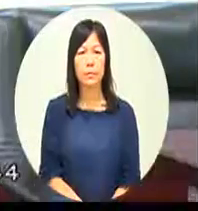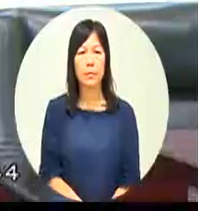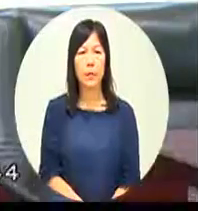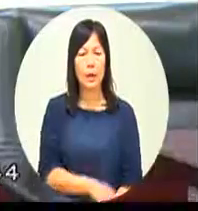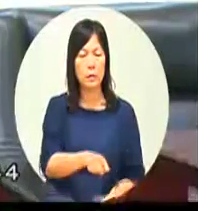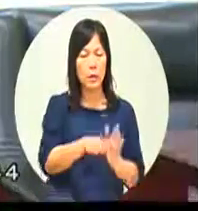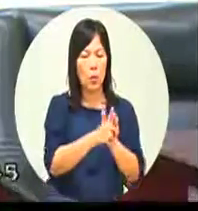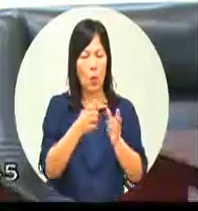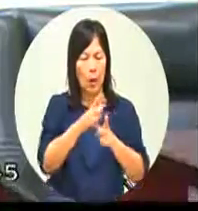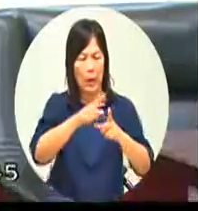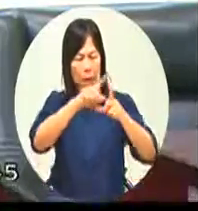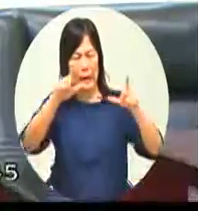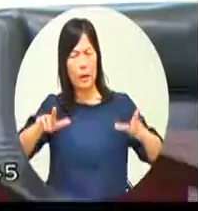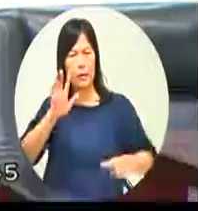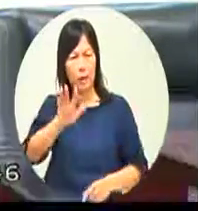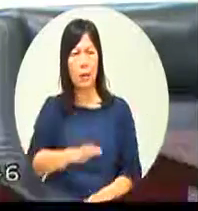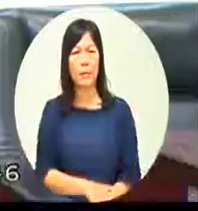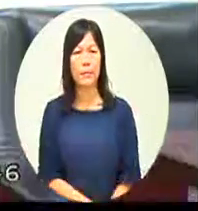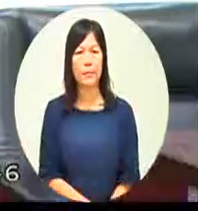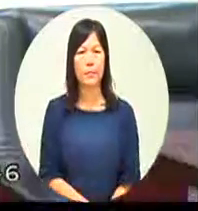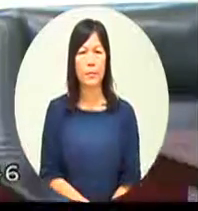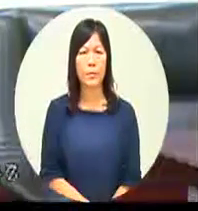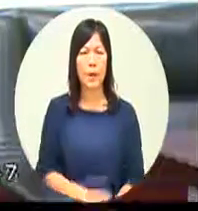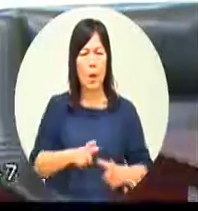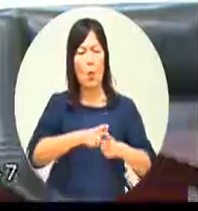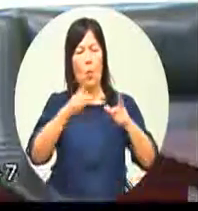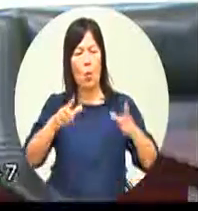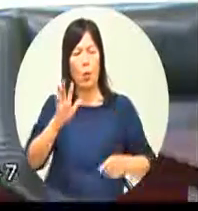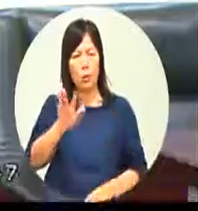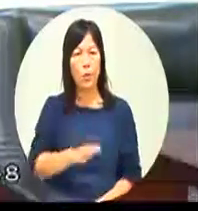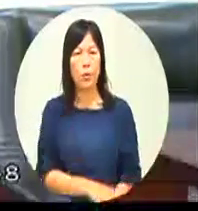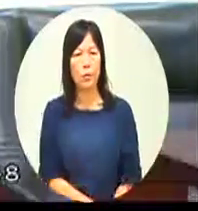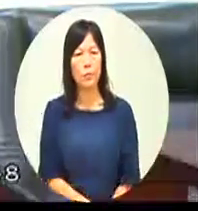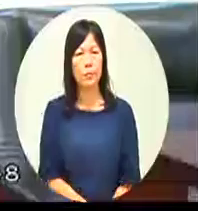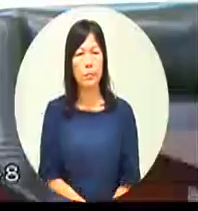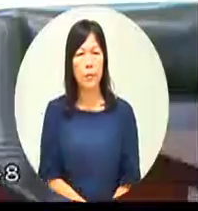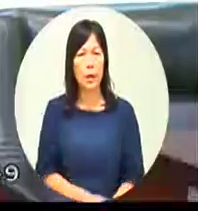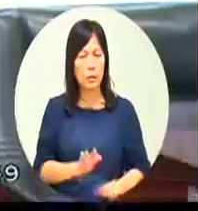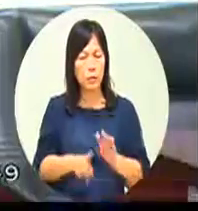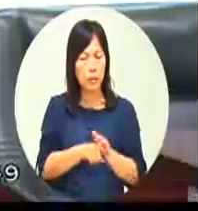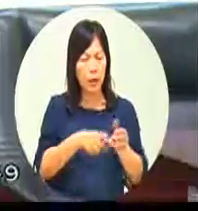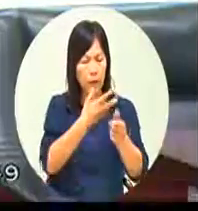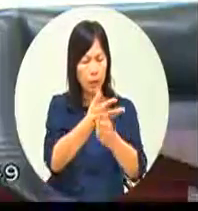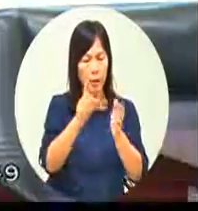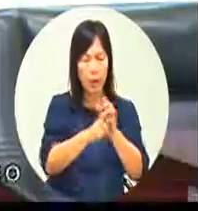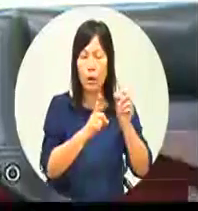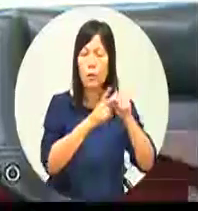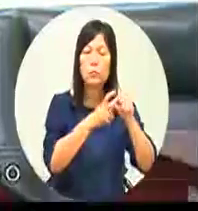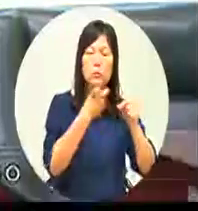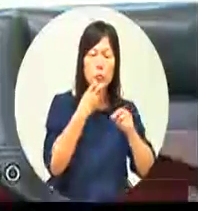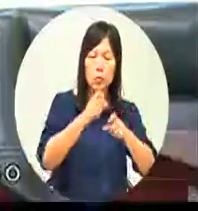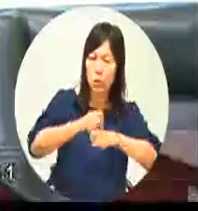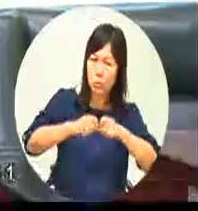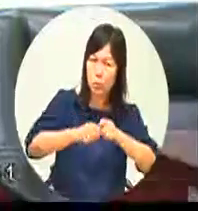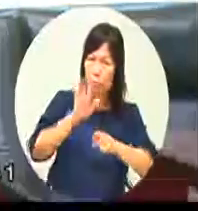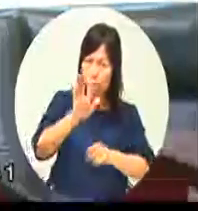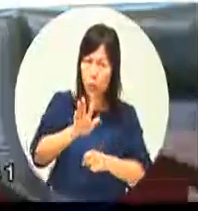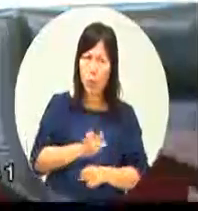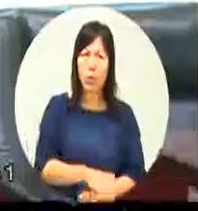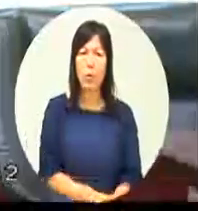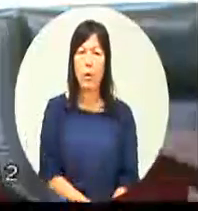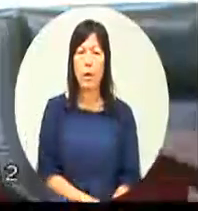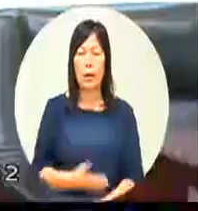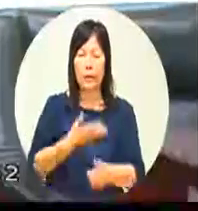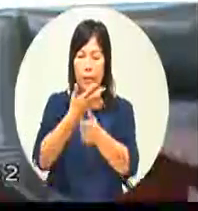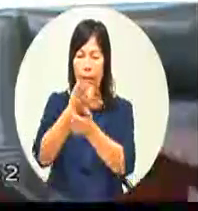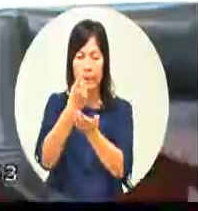大，是足大的嘛，这法定空间是足大的嘛，是不是？现在我们营建署有在规划这个法定空间归还